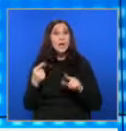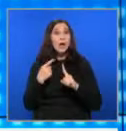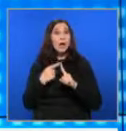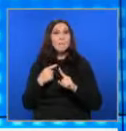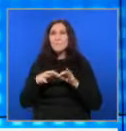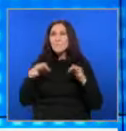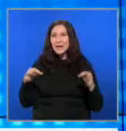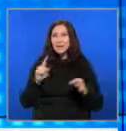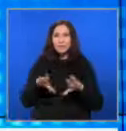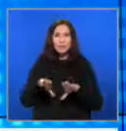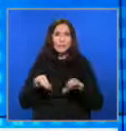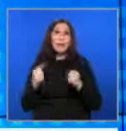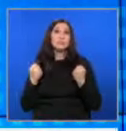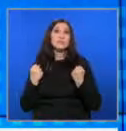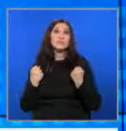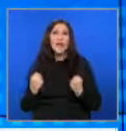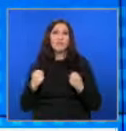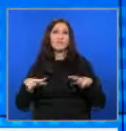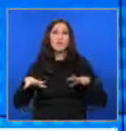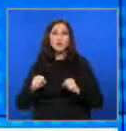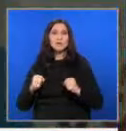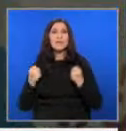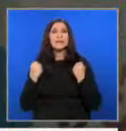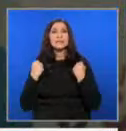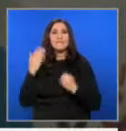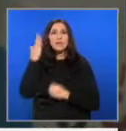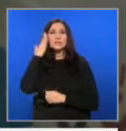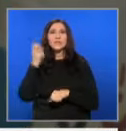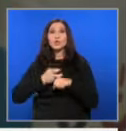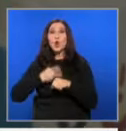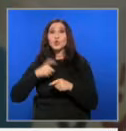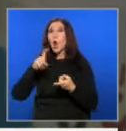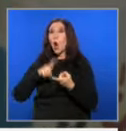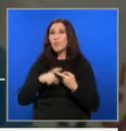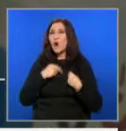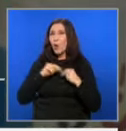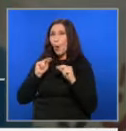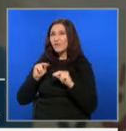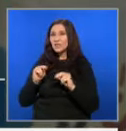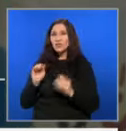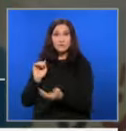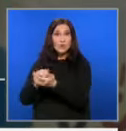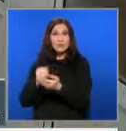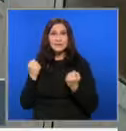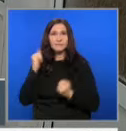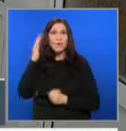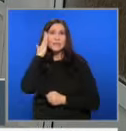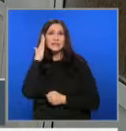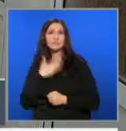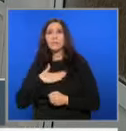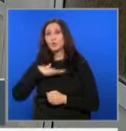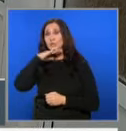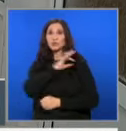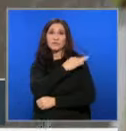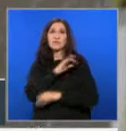Сега към мерките, които предприемат здравните власти. Здравният министър доктор Кондева увери, че в склада на Здравното министерство има достатъчно